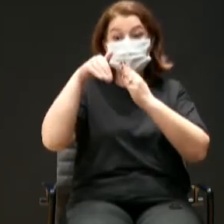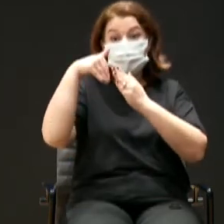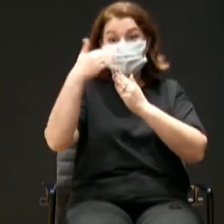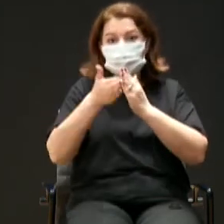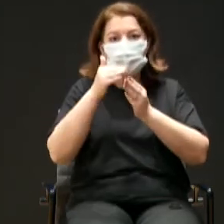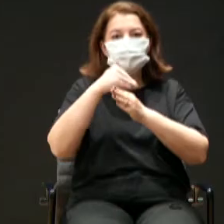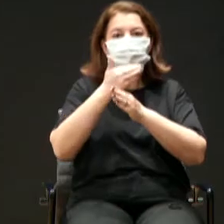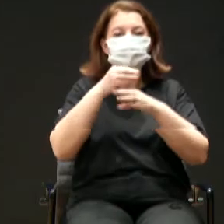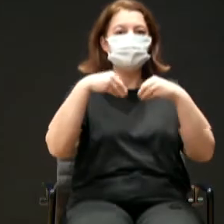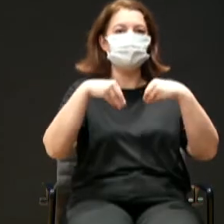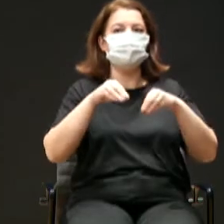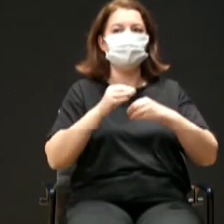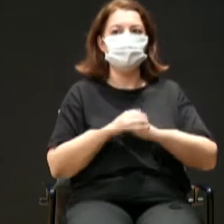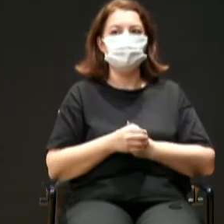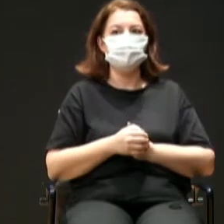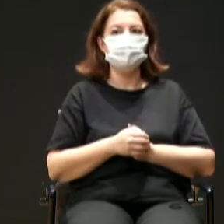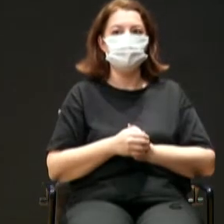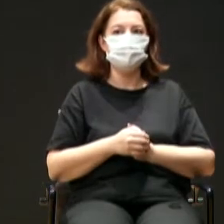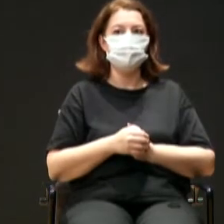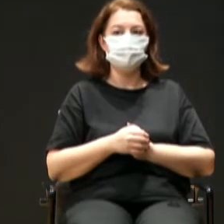satışı. Evet.